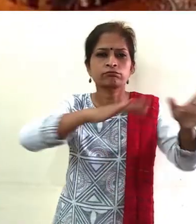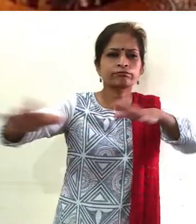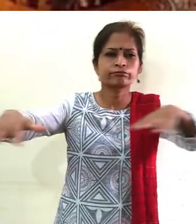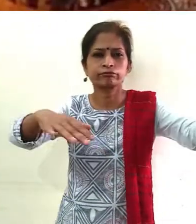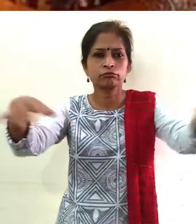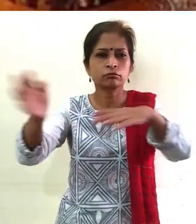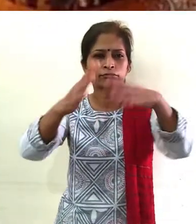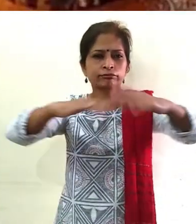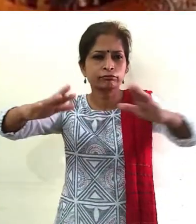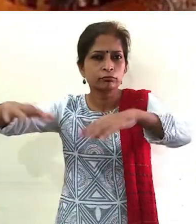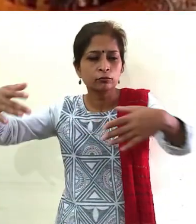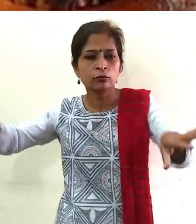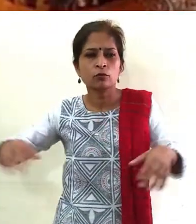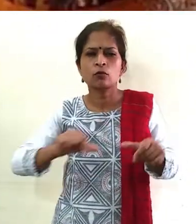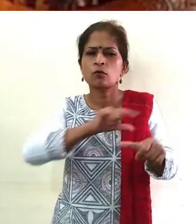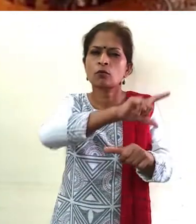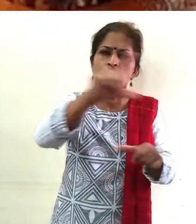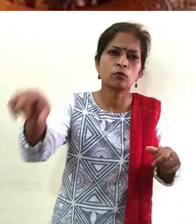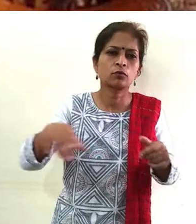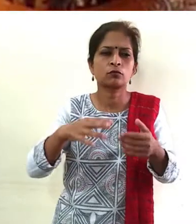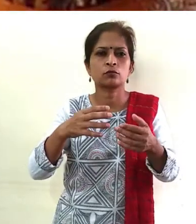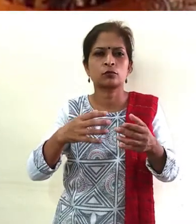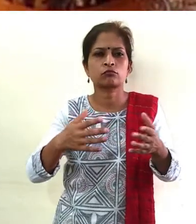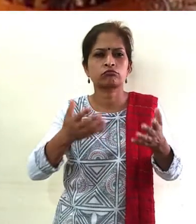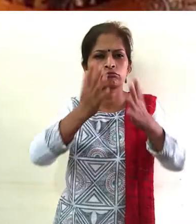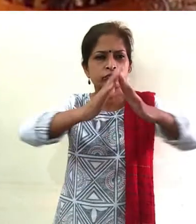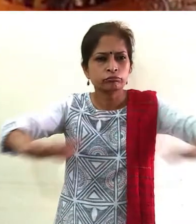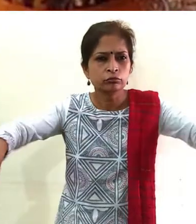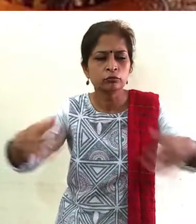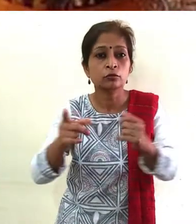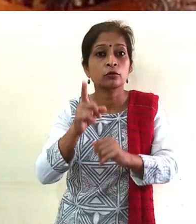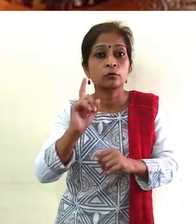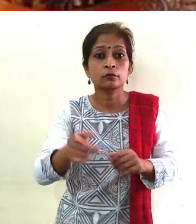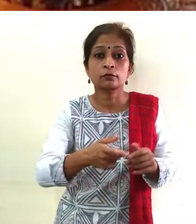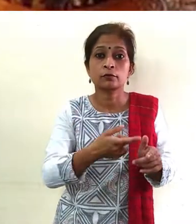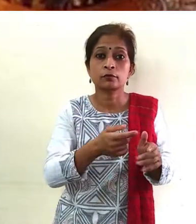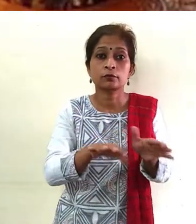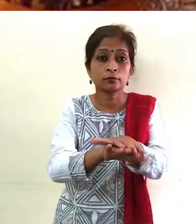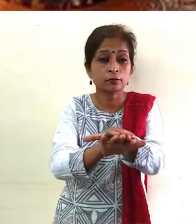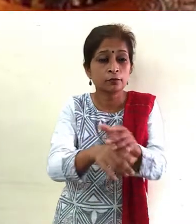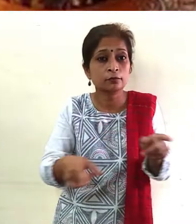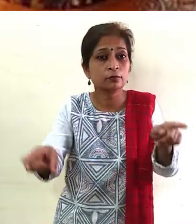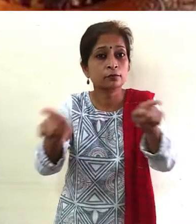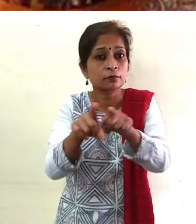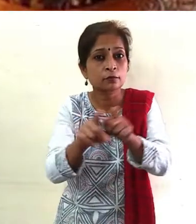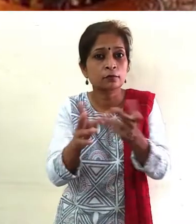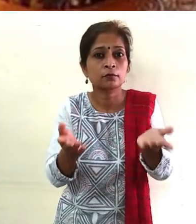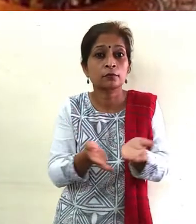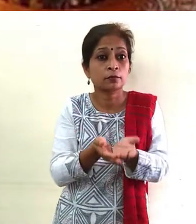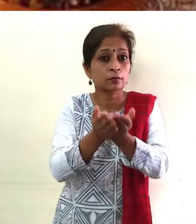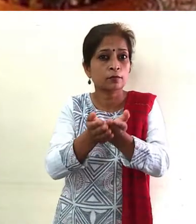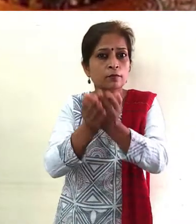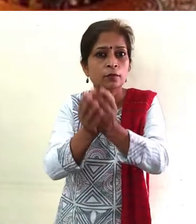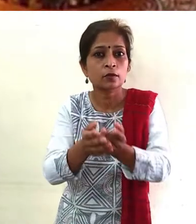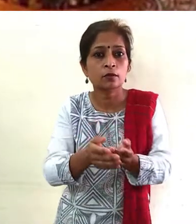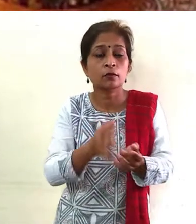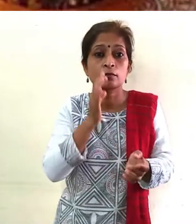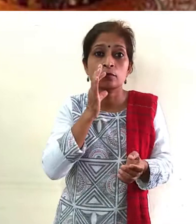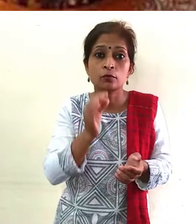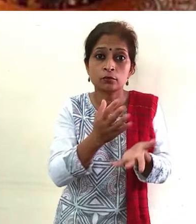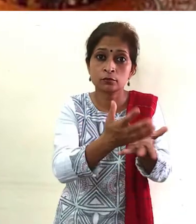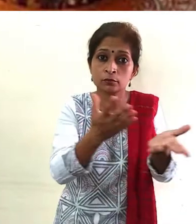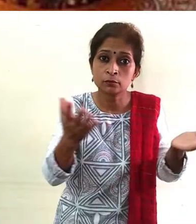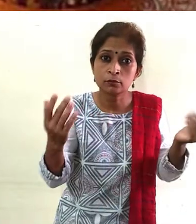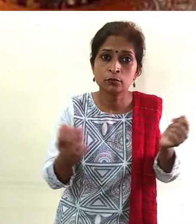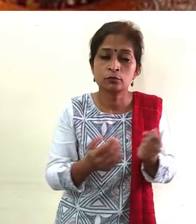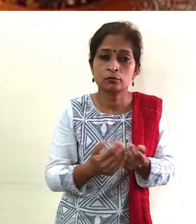सतयुग शुरू होने वाला था, सब कुछ डूबने वाला था। इसी मछली ने एक नाव में हर एक चीज जो अहम और जरूरी